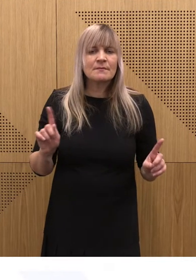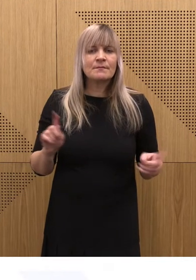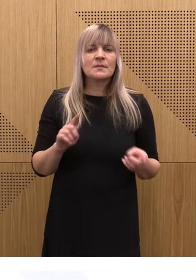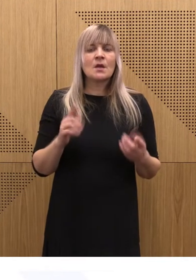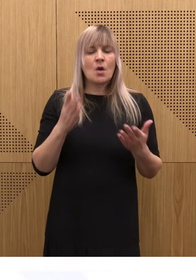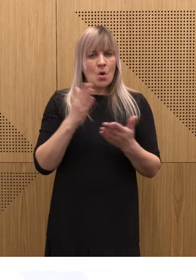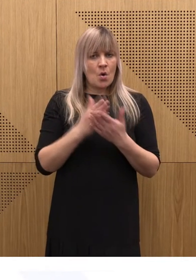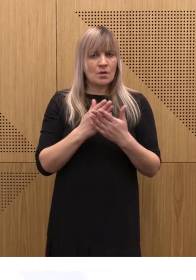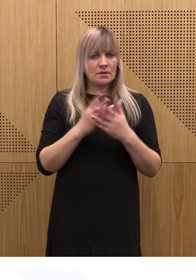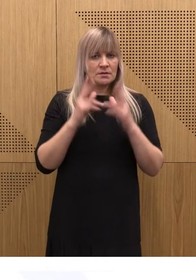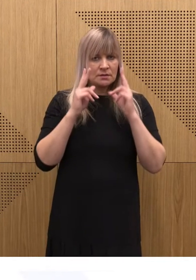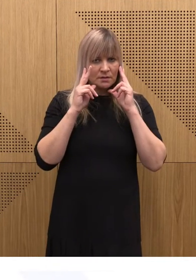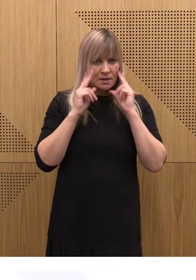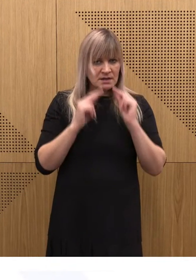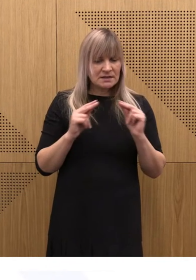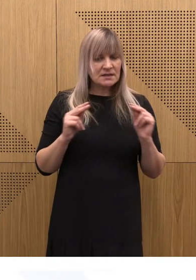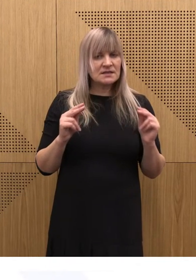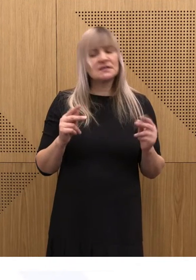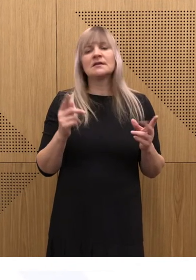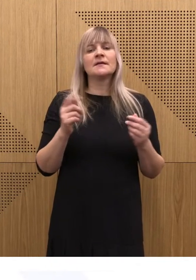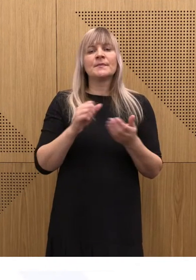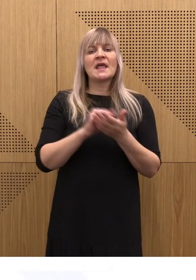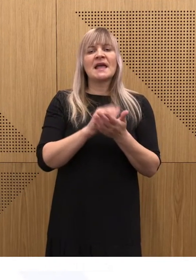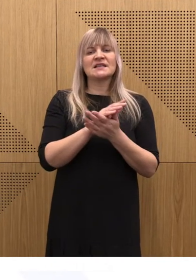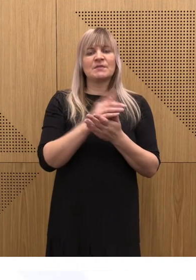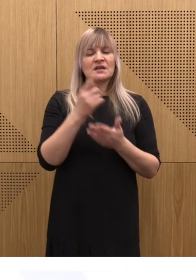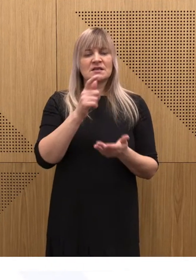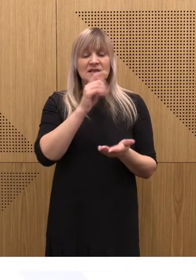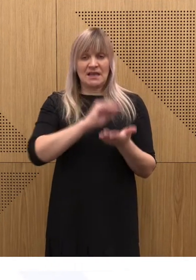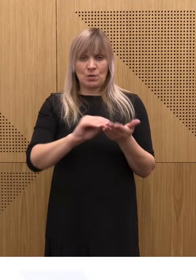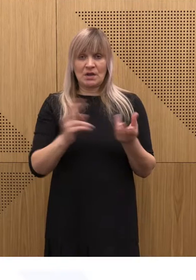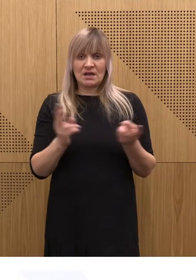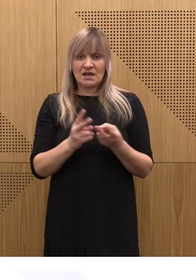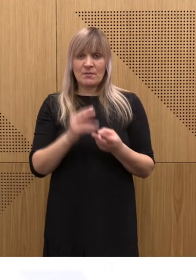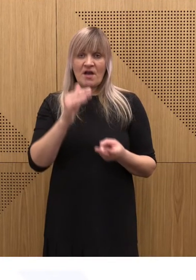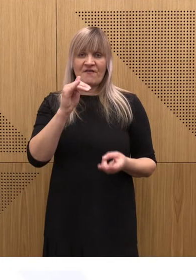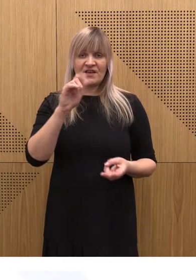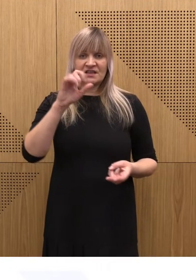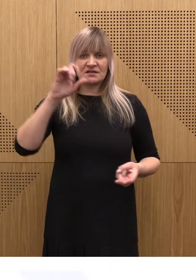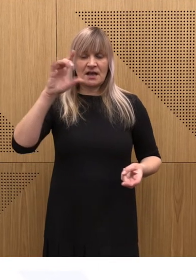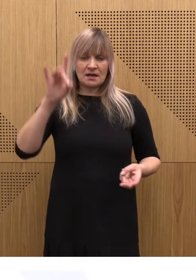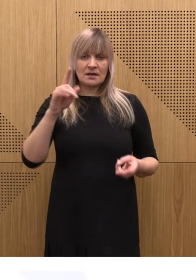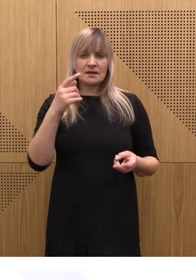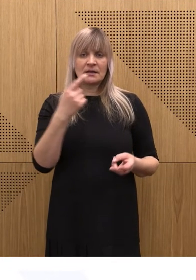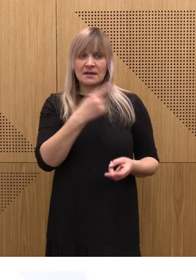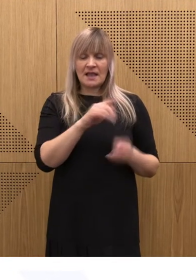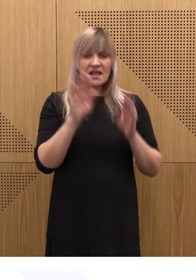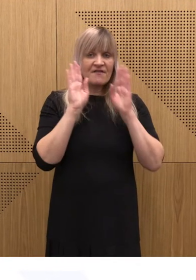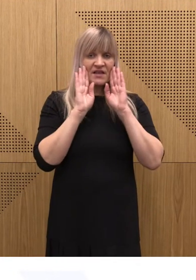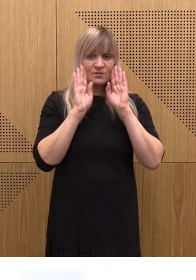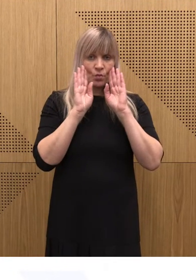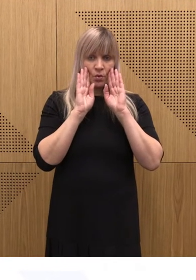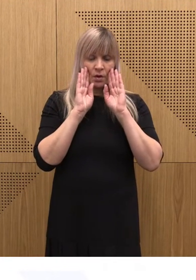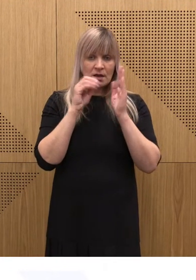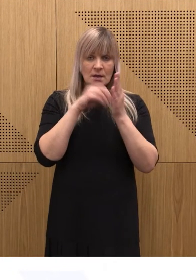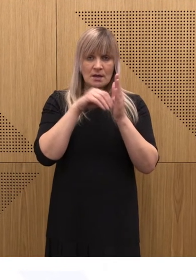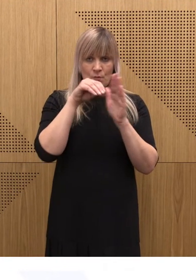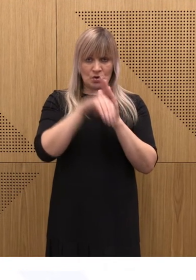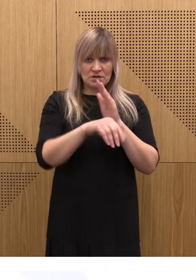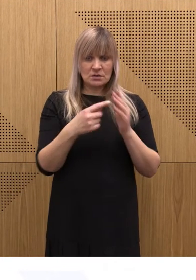Et kas vastab tõele Ekspressis kõlanud väide, et Krista Fischer sai peale teie Facebooki postitust